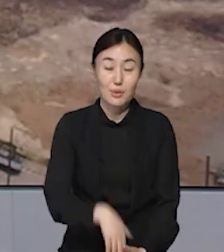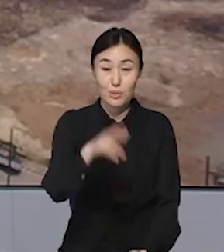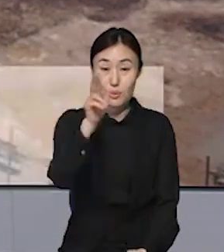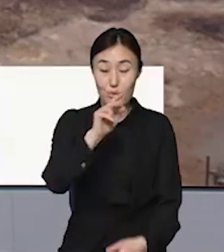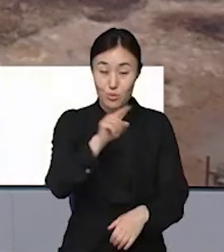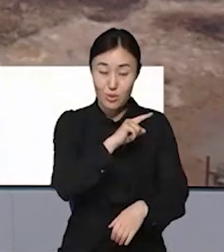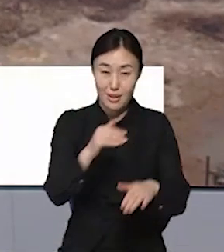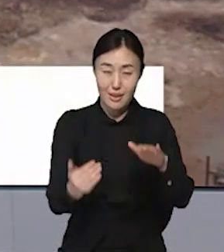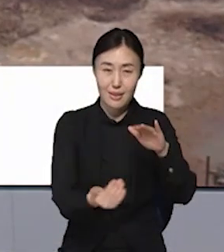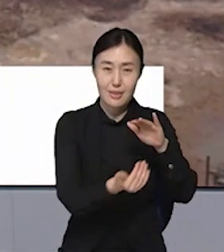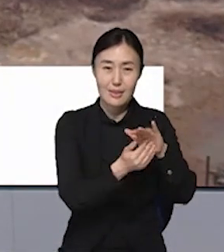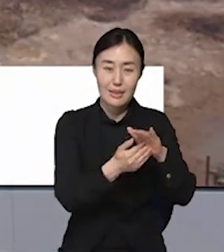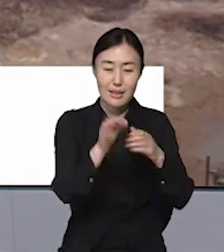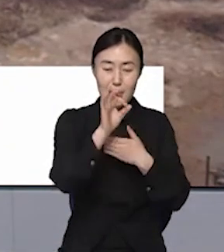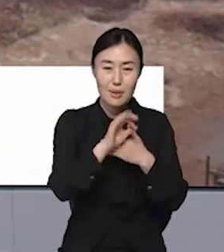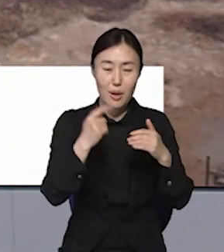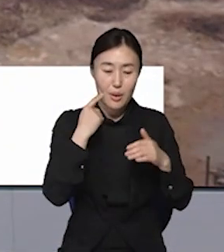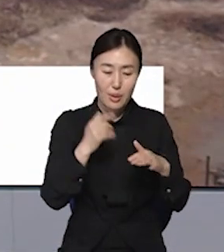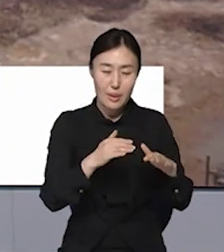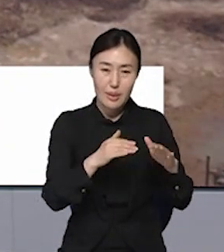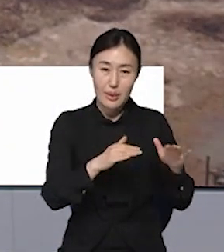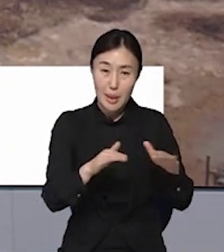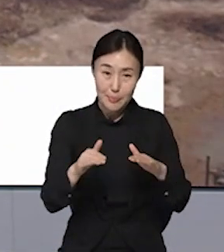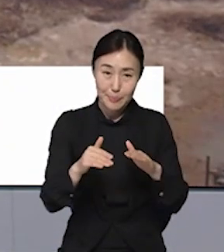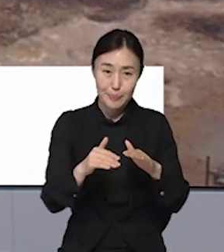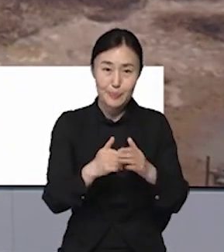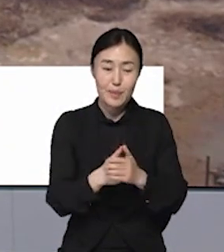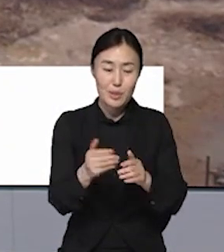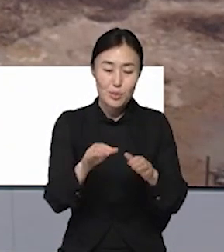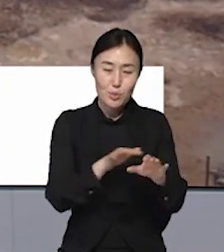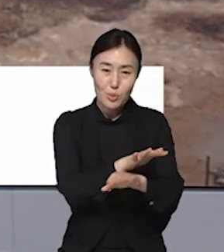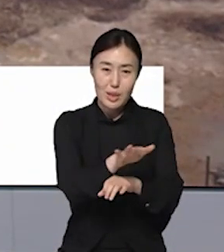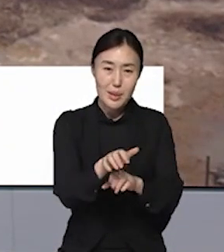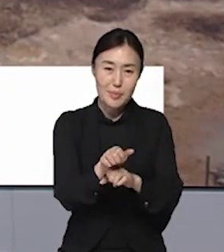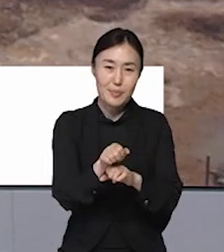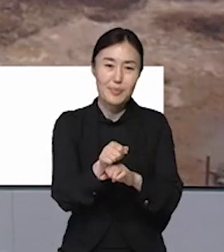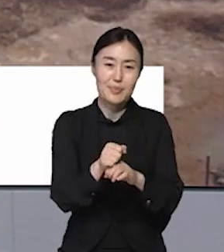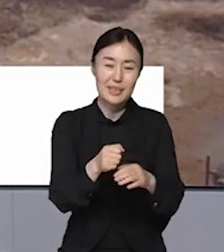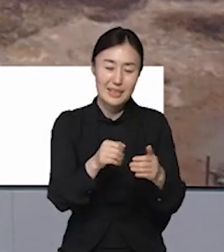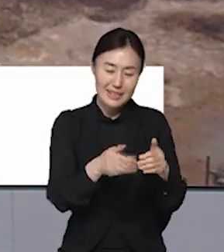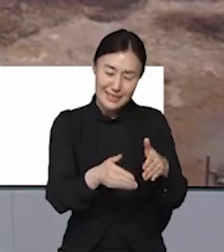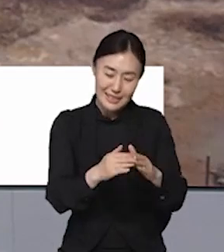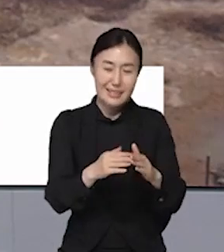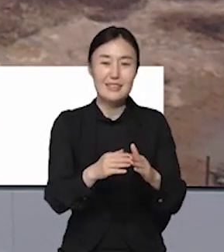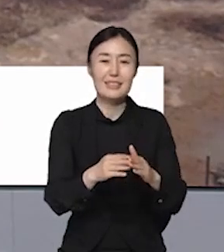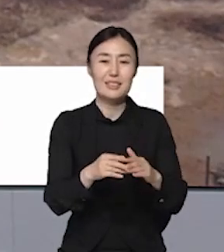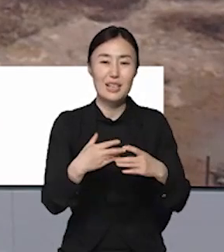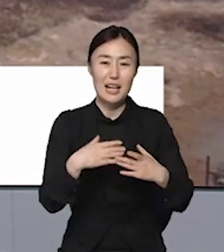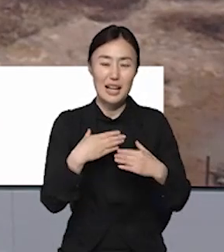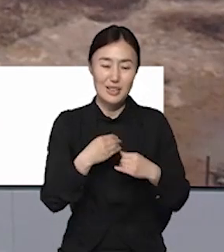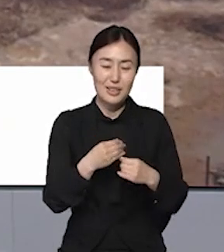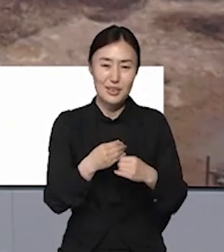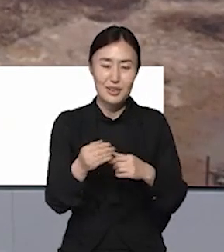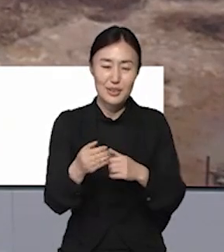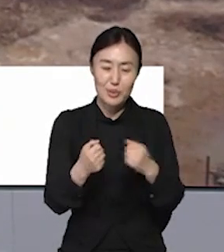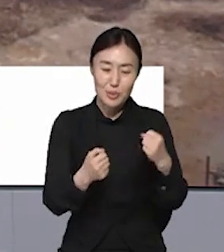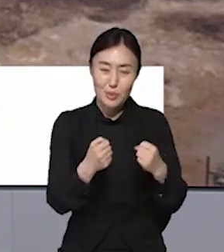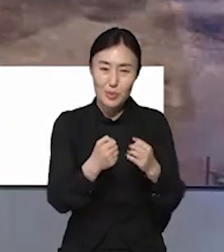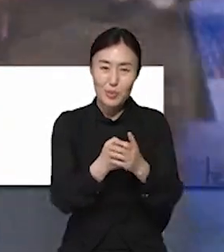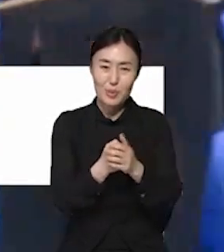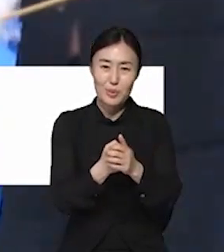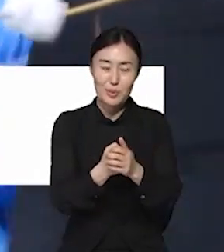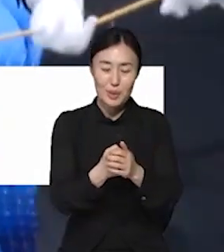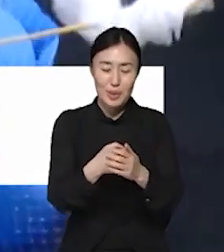전국 최대 규모의 서남권 친환경 수산 종합지원단지 준공식과 안전기원 풍어제가 목포 북항에서